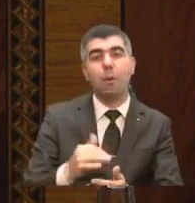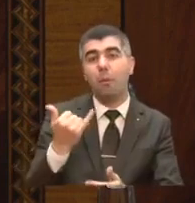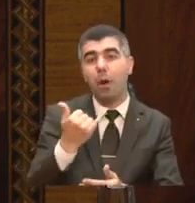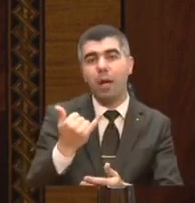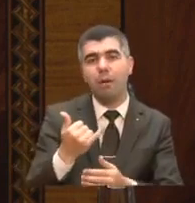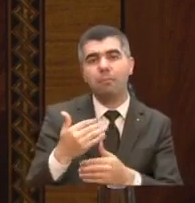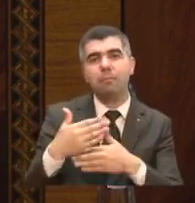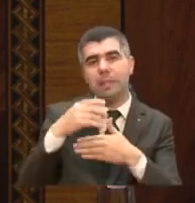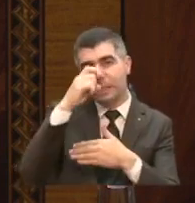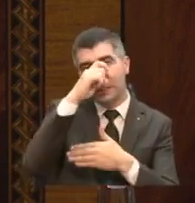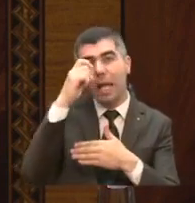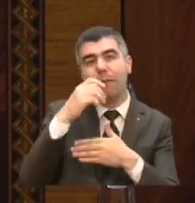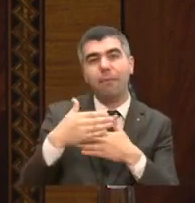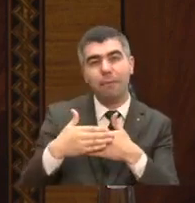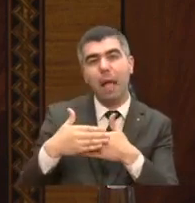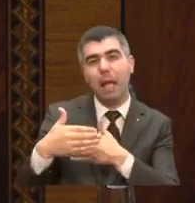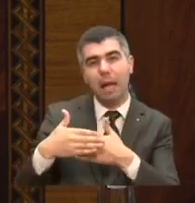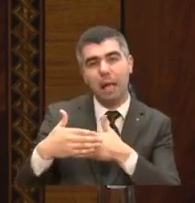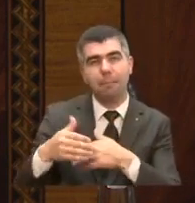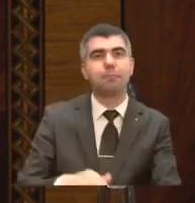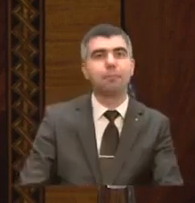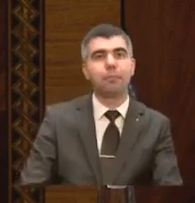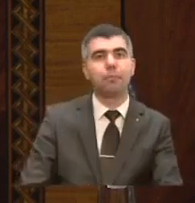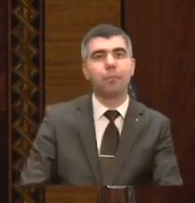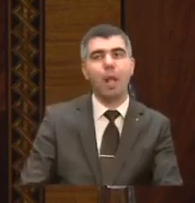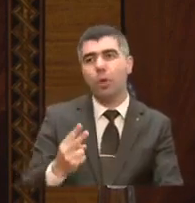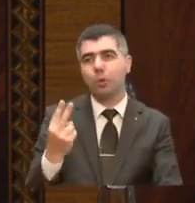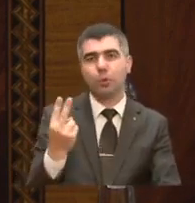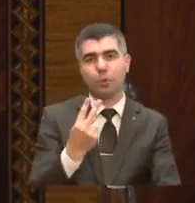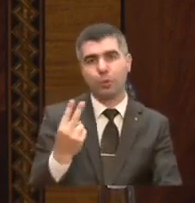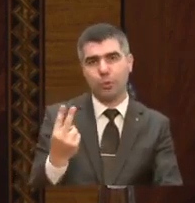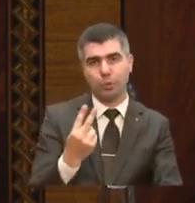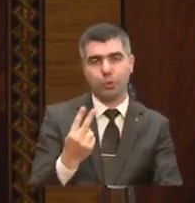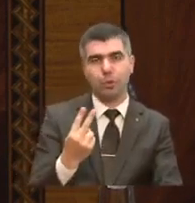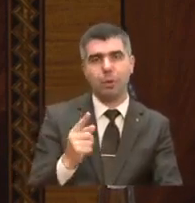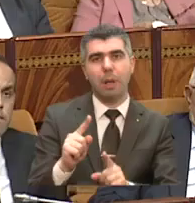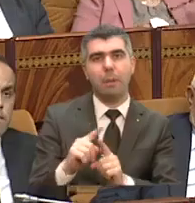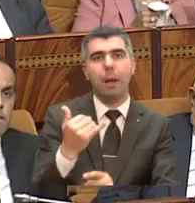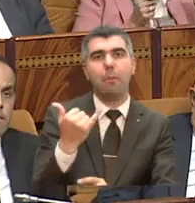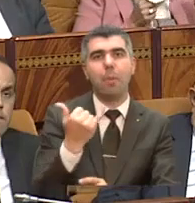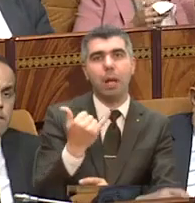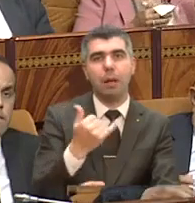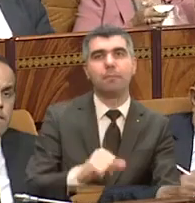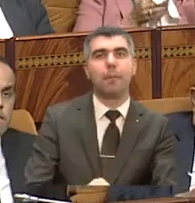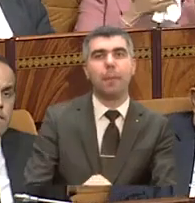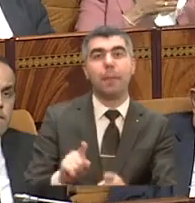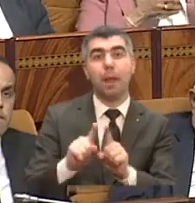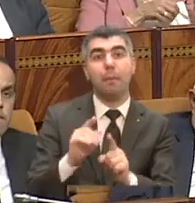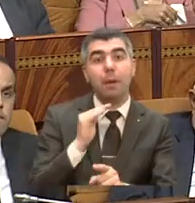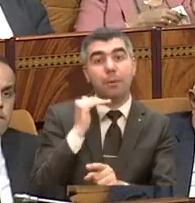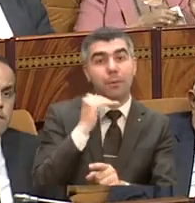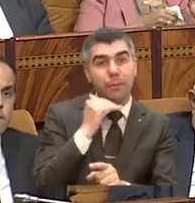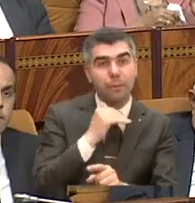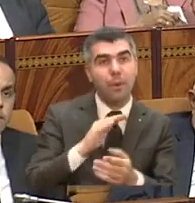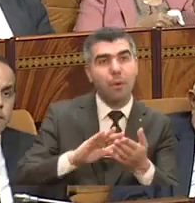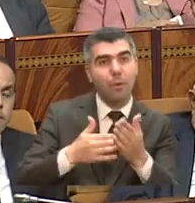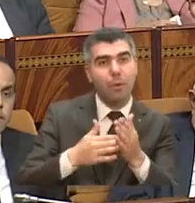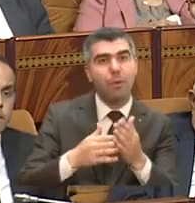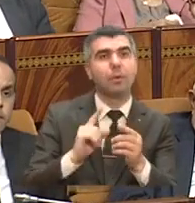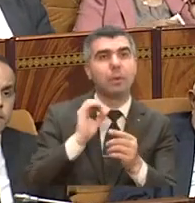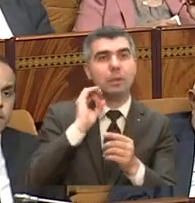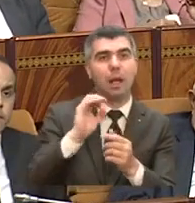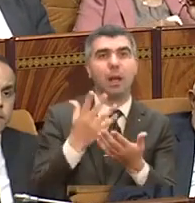الصيف. إذا عندنا جوج ديال المقاربات، كاينة مقاربة اللي هي مقاربة استعجالية تتضافر فيها